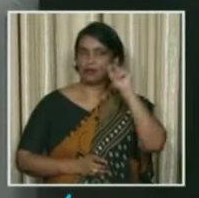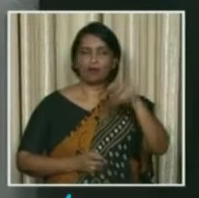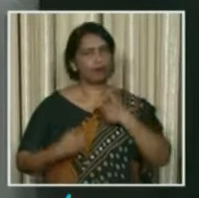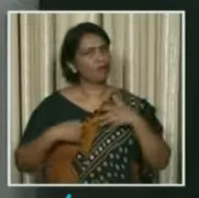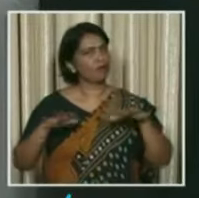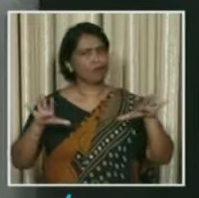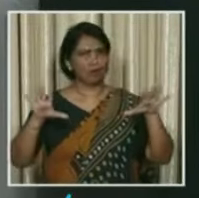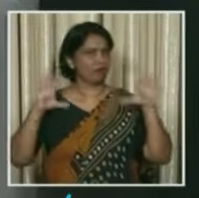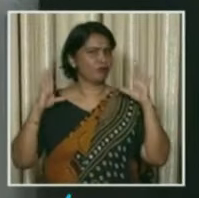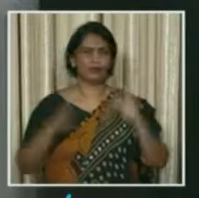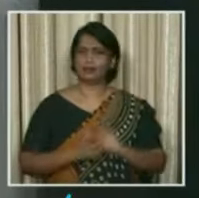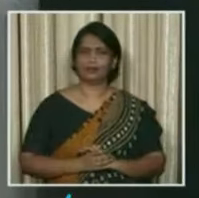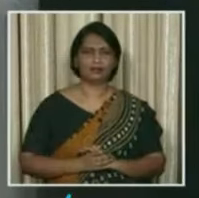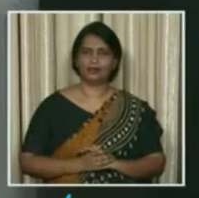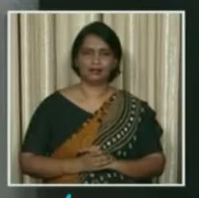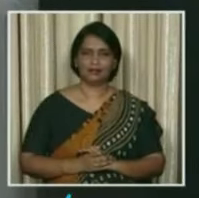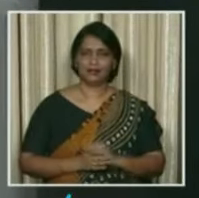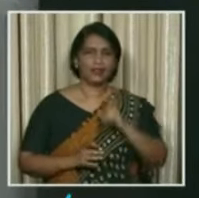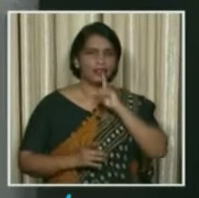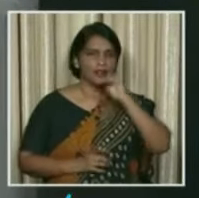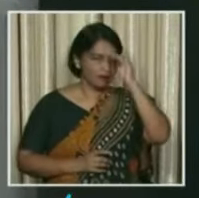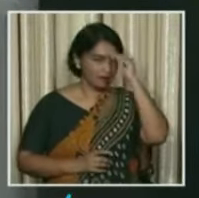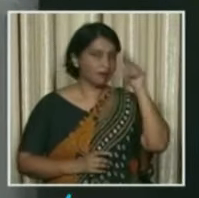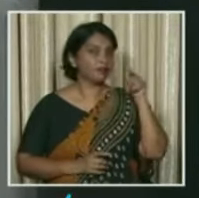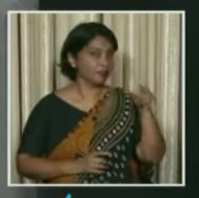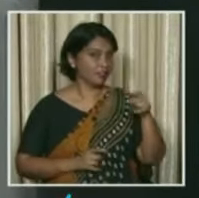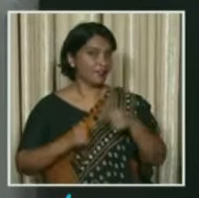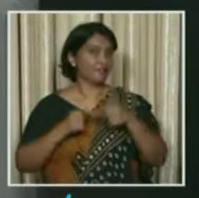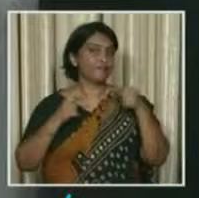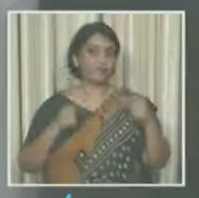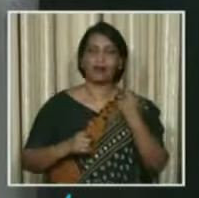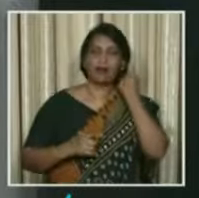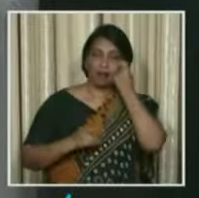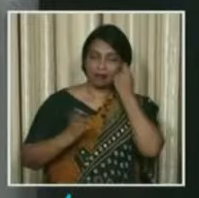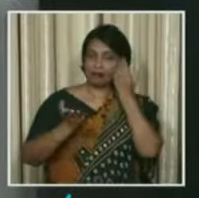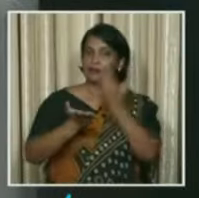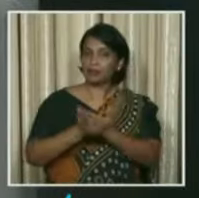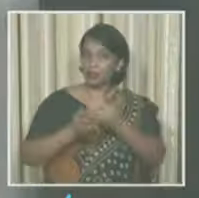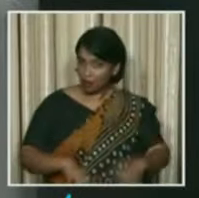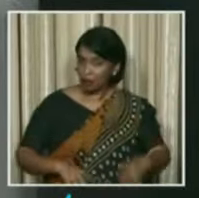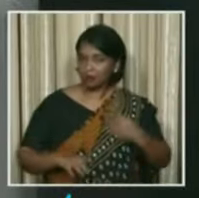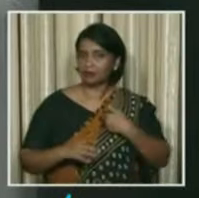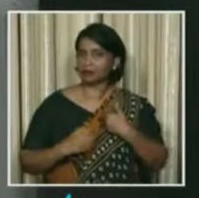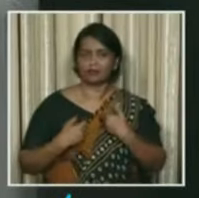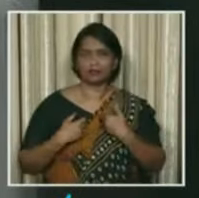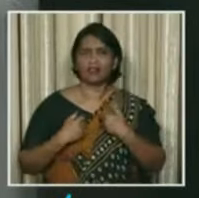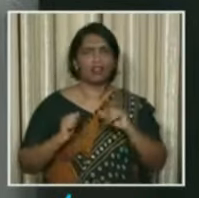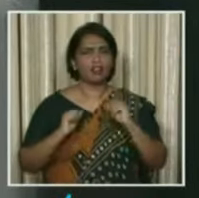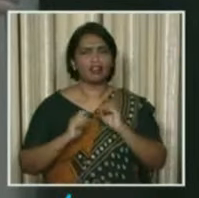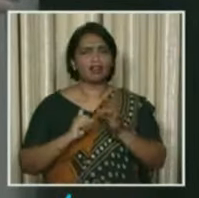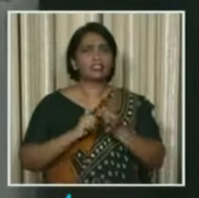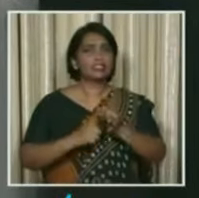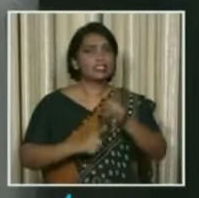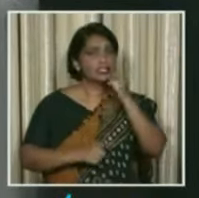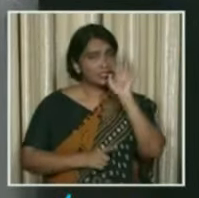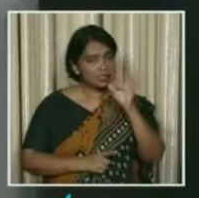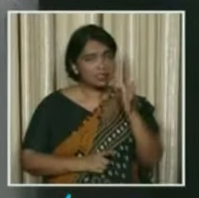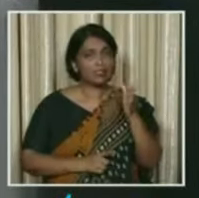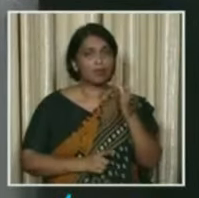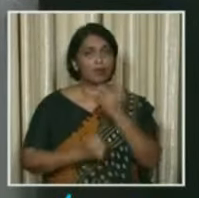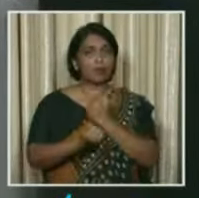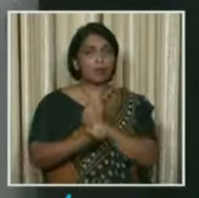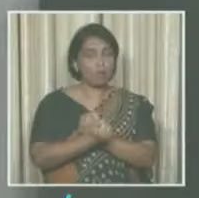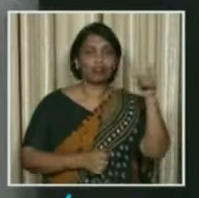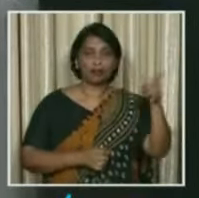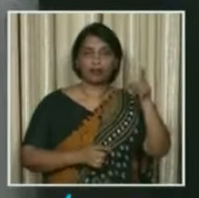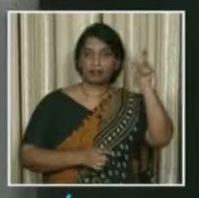පත් වෙන්නේ නැහැ කියලා කථානායකවරයාට විරුද්ධව අපි ගෙනාපු යෝජනාව පරාජය වීම ගැන. මොකද ජනාධිපතිවරයා, ඒ කියන්නේ පොලිස්පති පත්